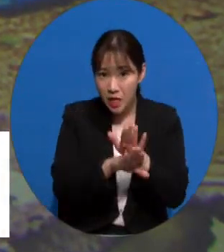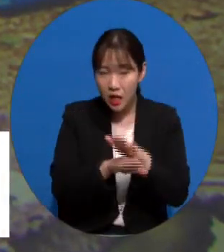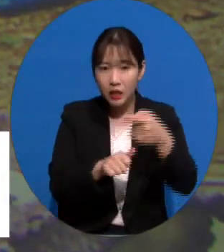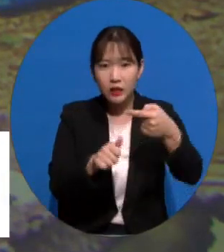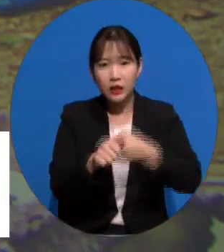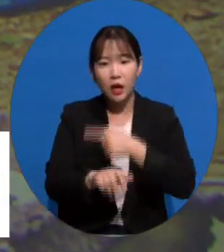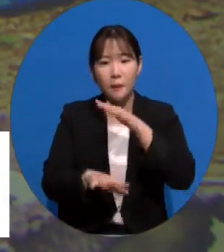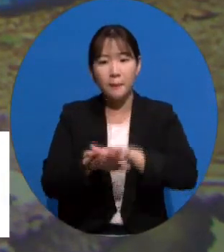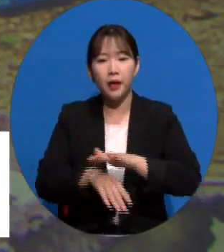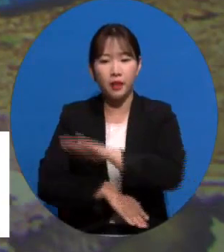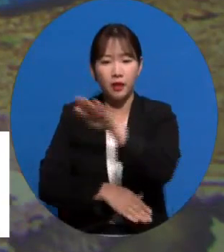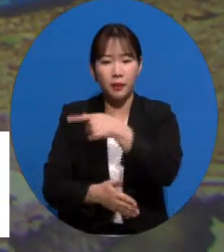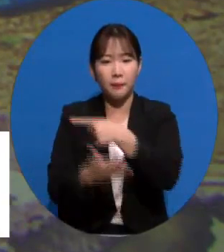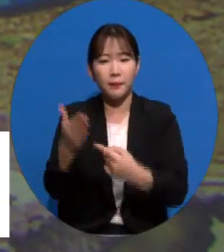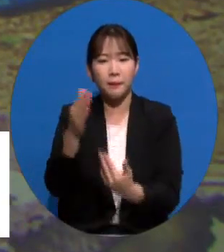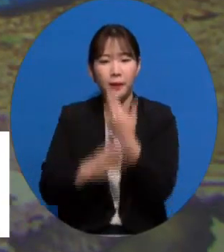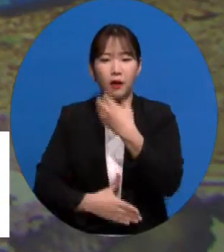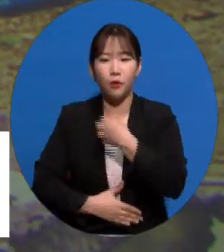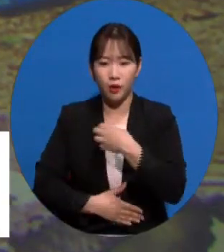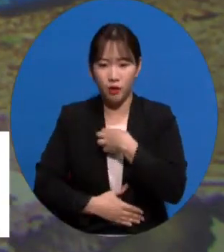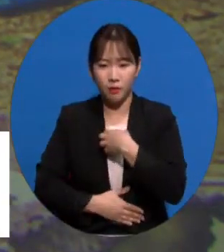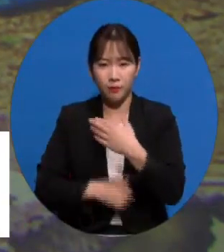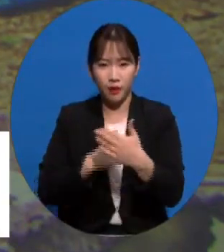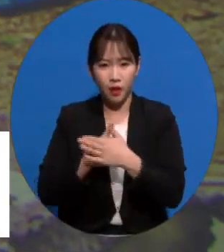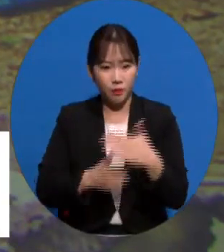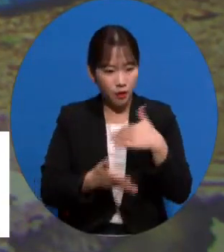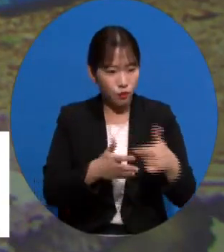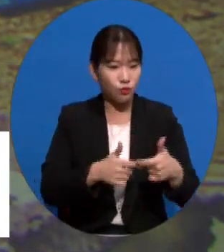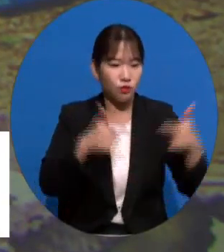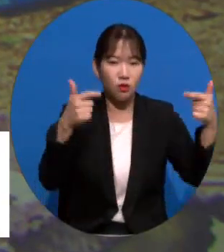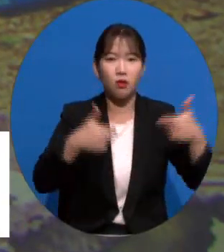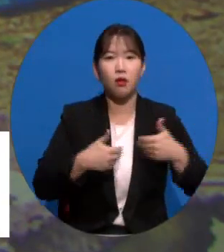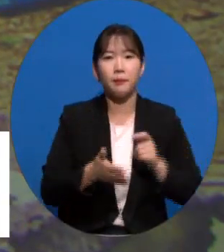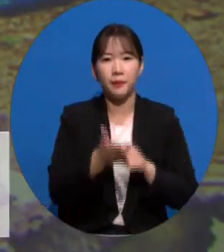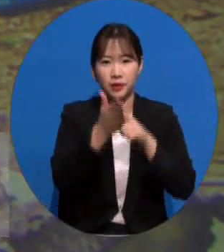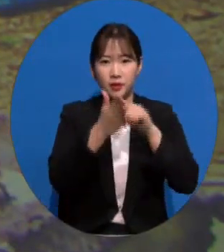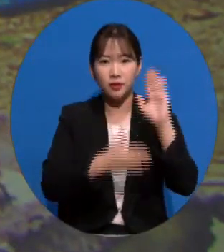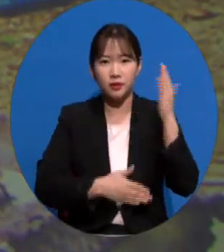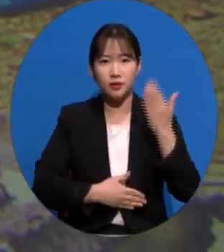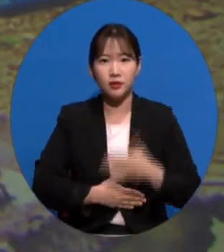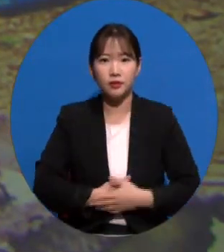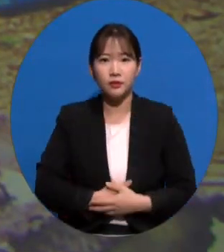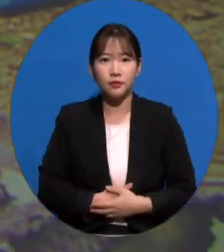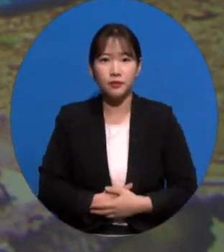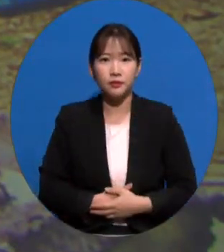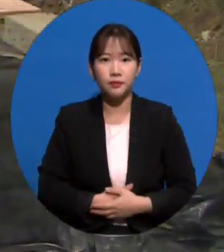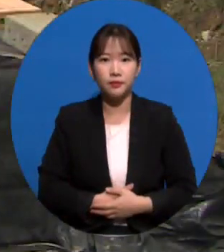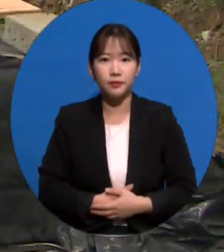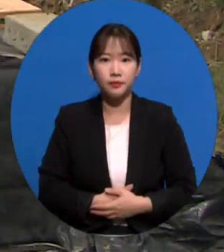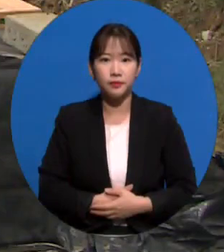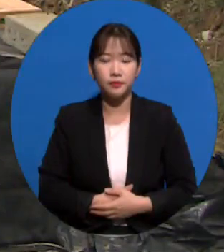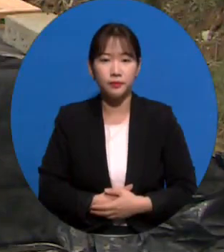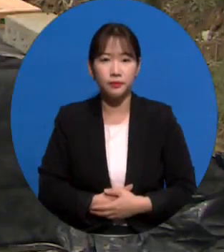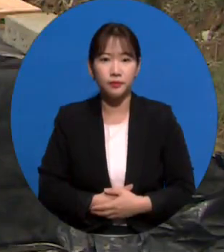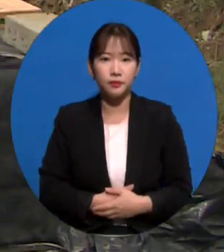전반의 피해로 이어질 수 있다 보니 기반 회복이 시급해졌습니다. 김진선 기자입니다.